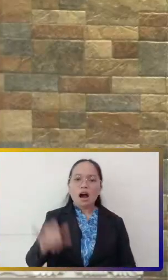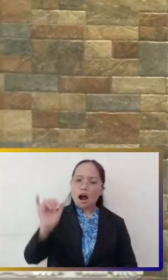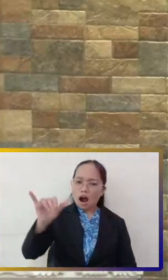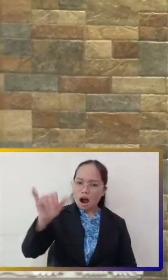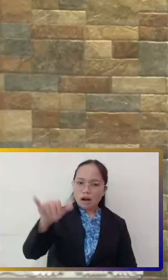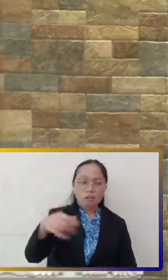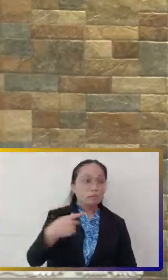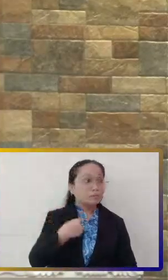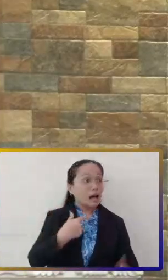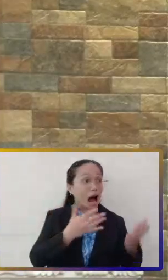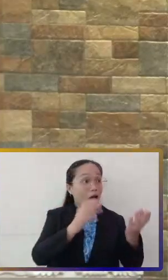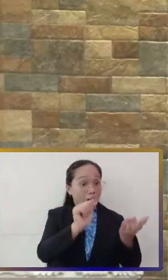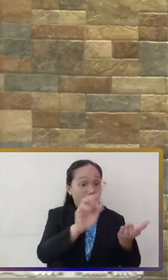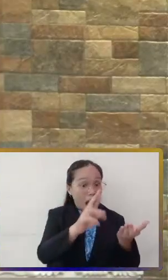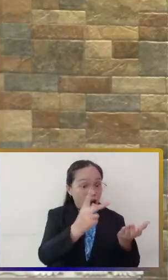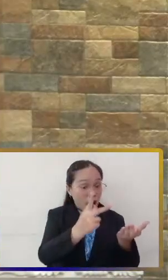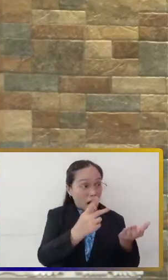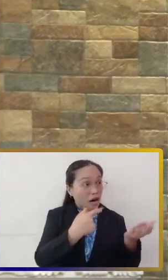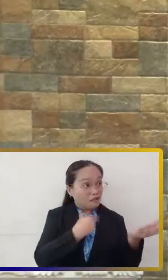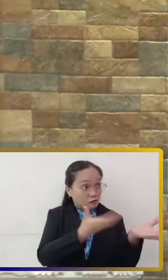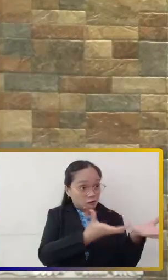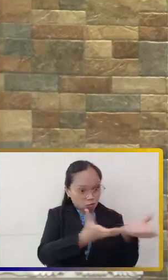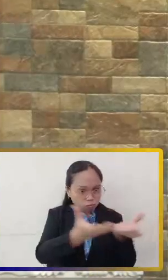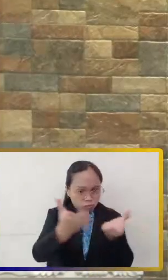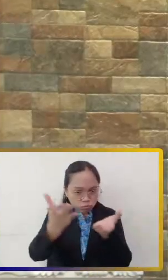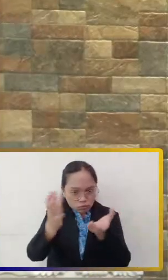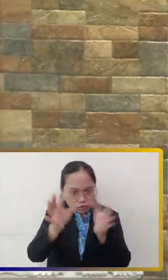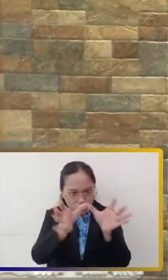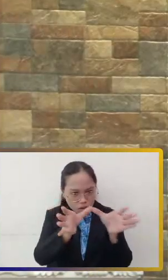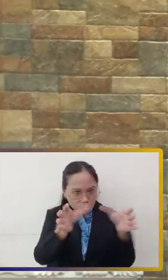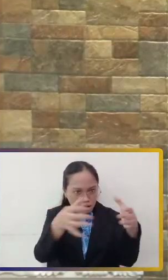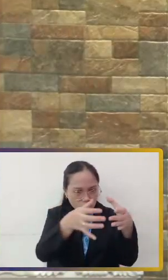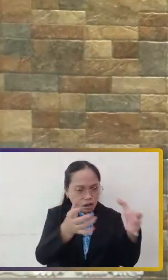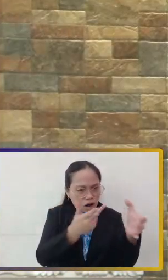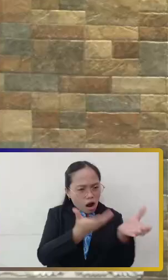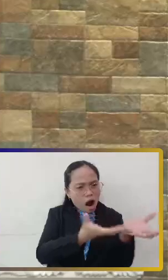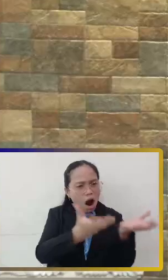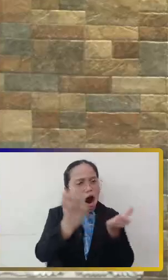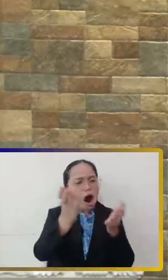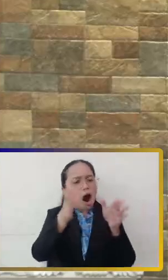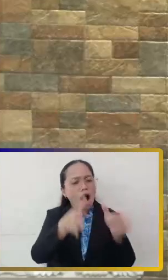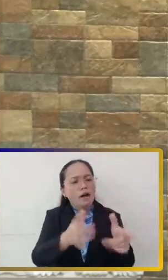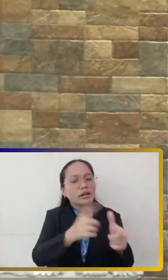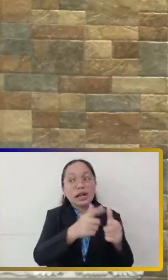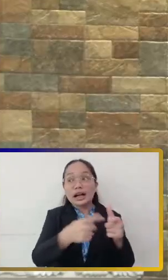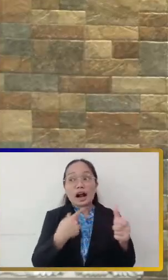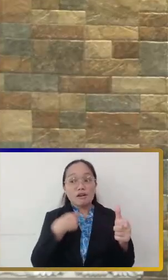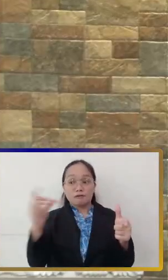merong tagadala niyan. Okay? Ito ngayon yung Ark of the Covenant, and here is the